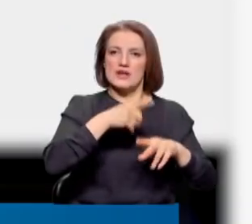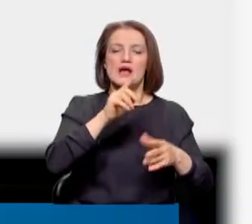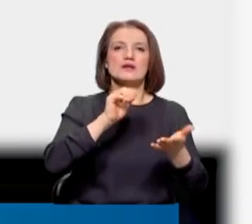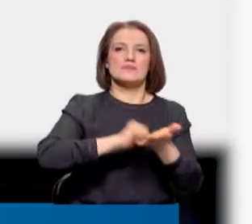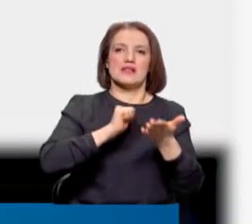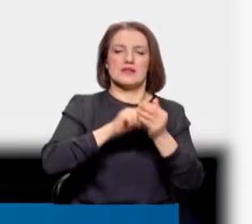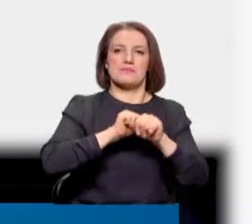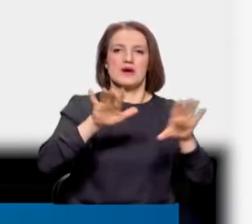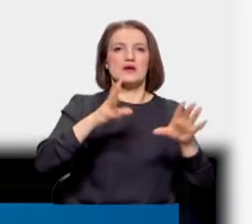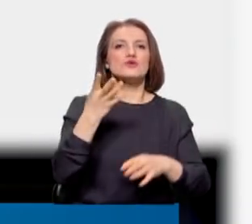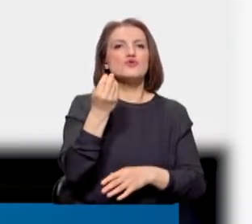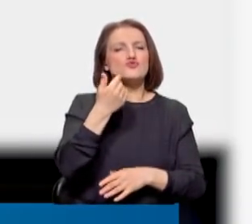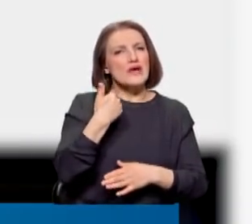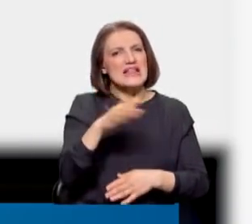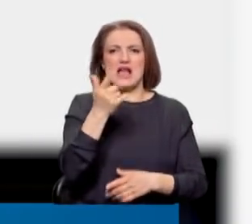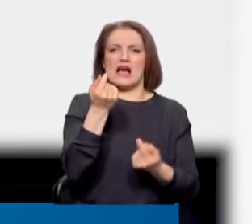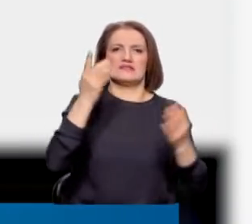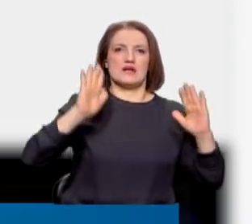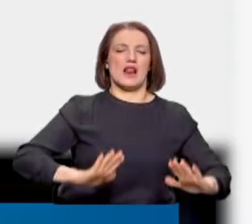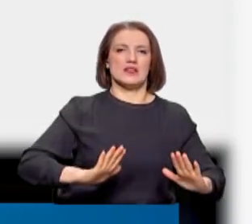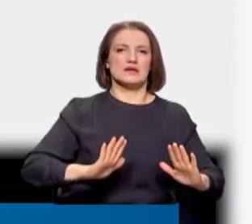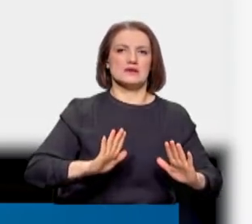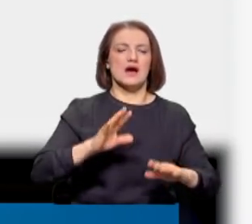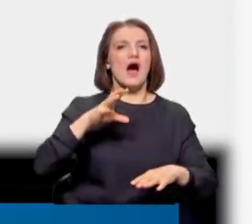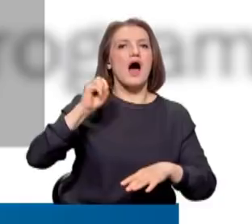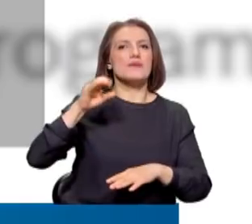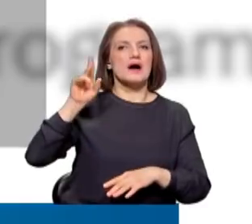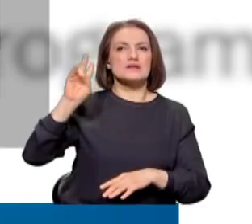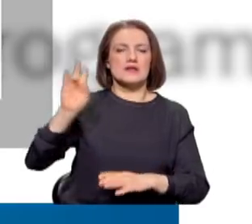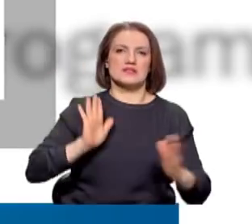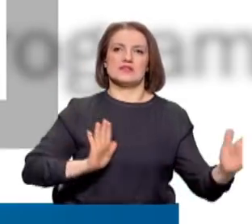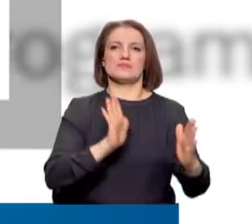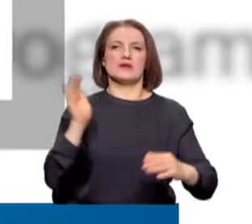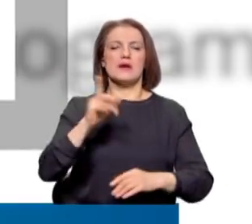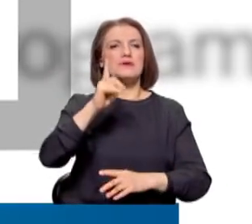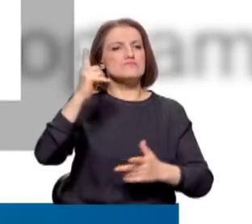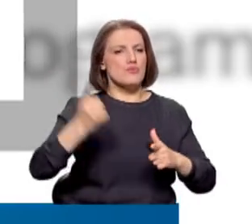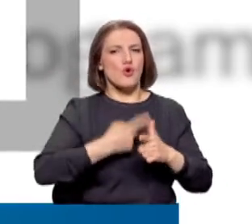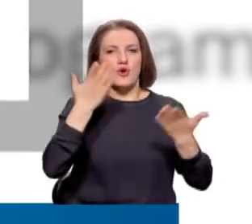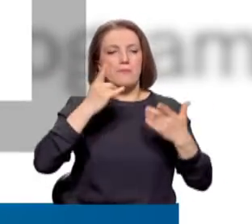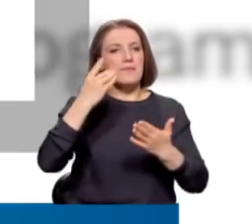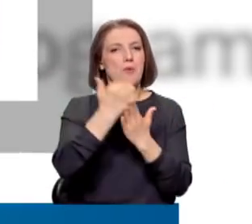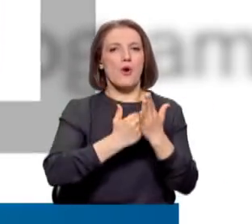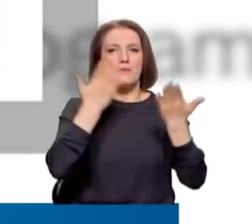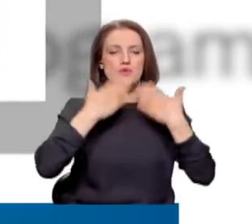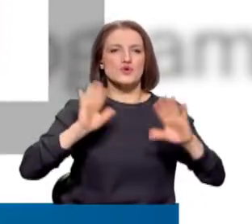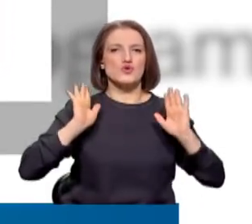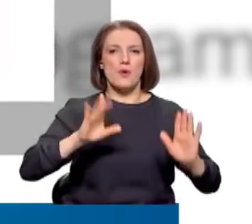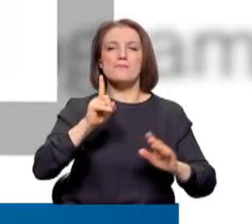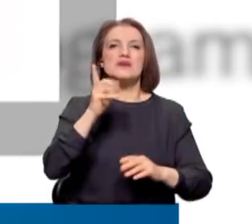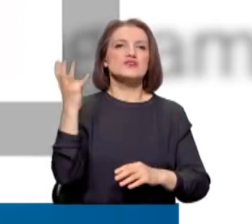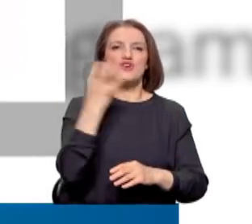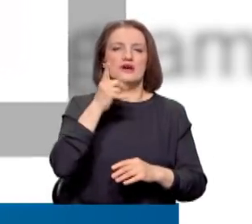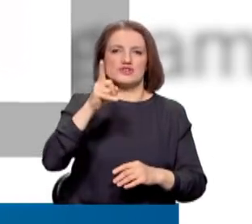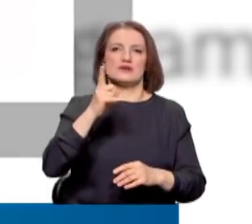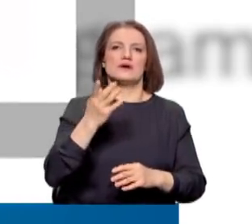paylaştı şarkıyı Çoğu gitti az kaldı diyerek AK Parti'den sert tepki geldi hiçbir projeleri yok programları yok Troll leşmiş bir